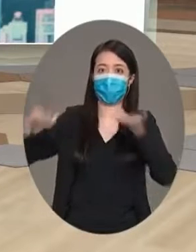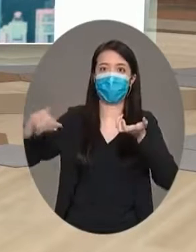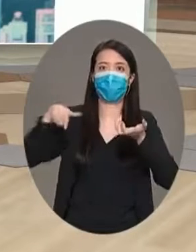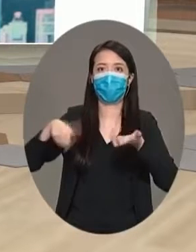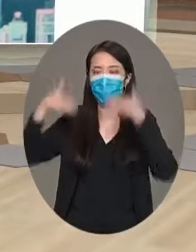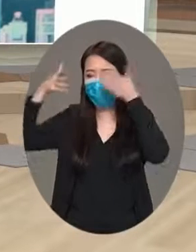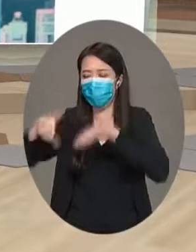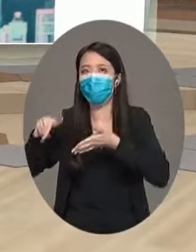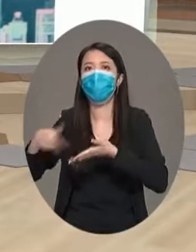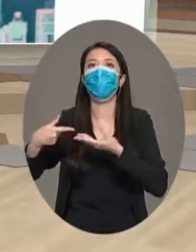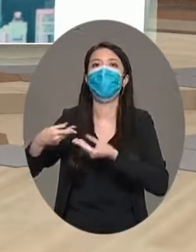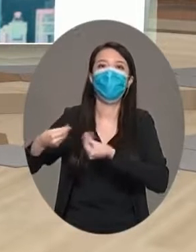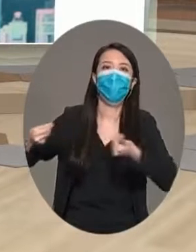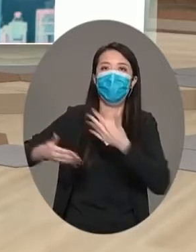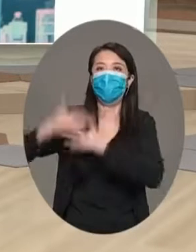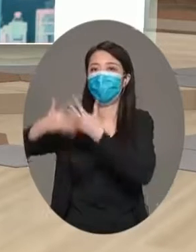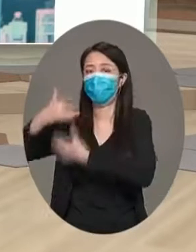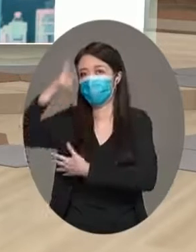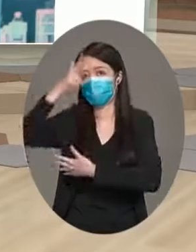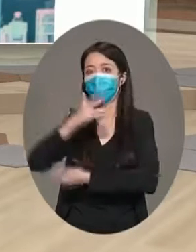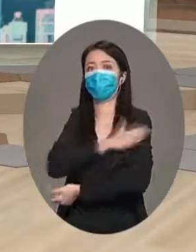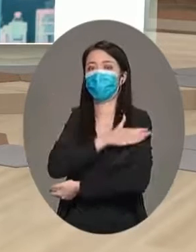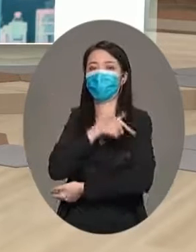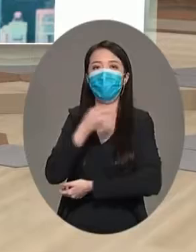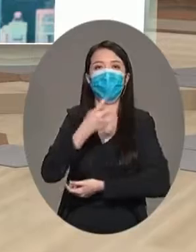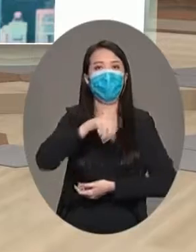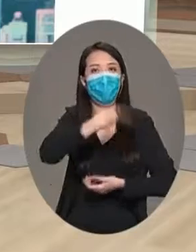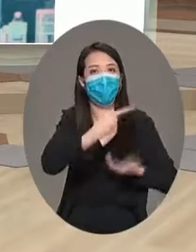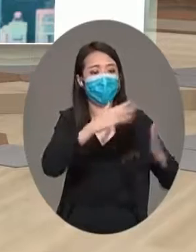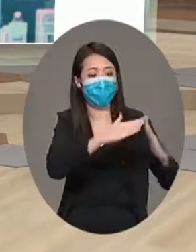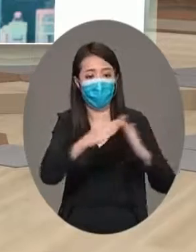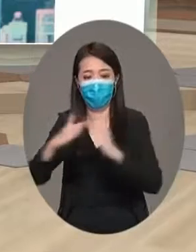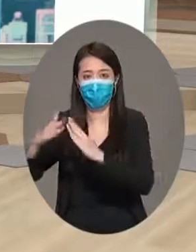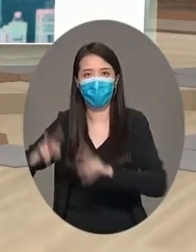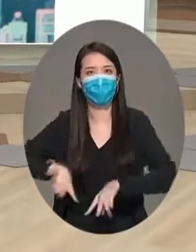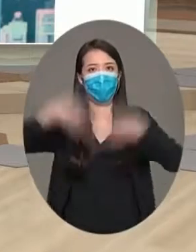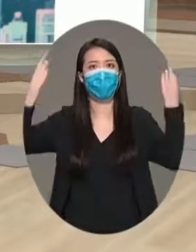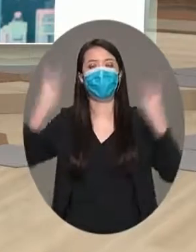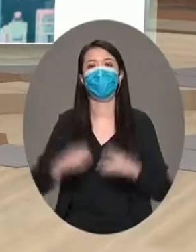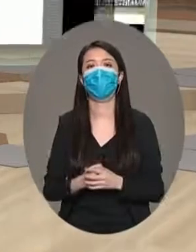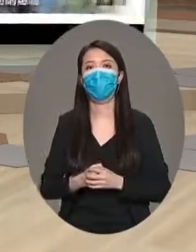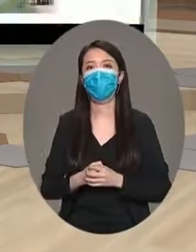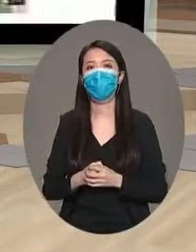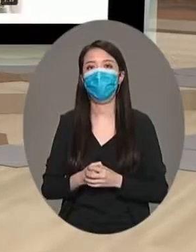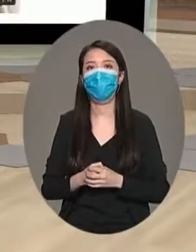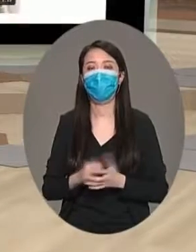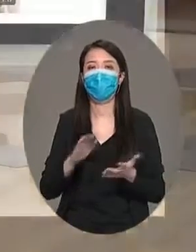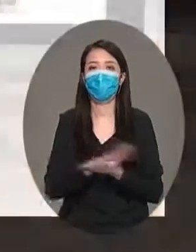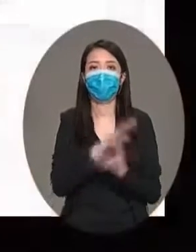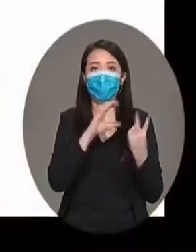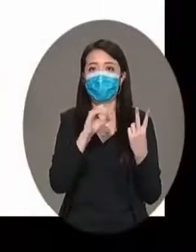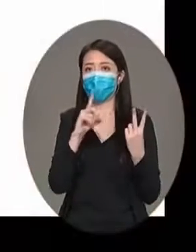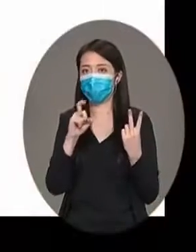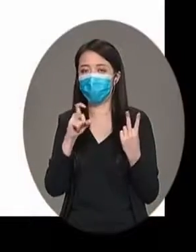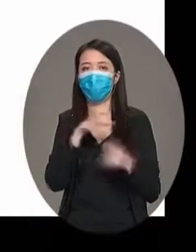重中之重的土地房屋政策，其他的政策局架構亦會大洗牌。報道就